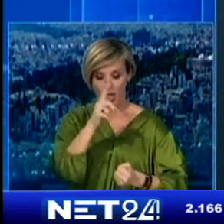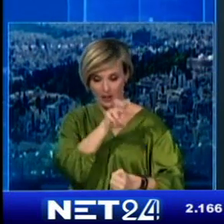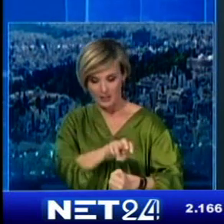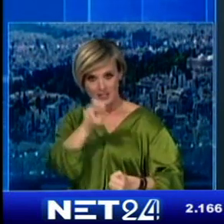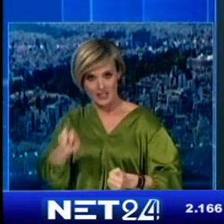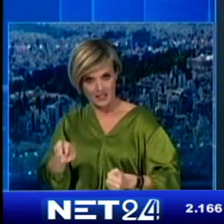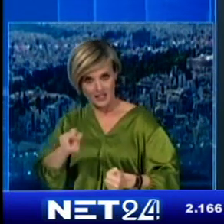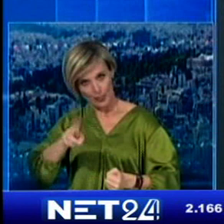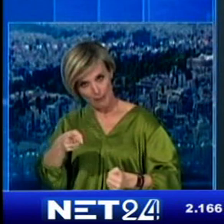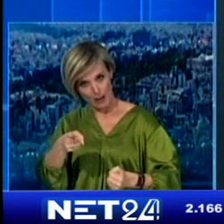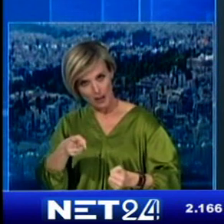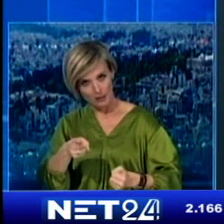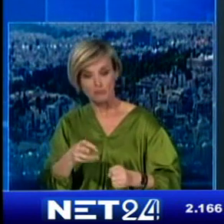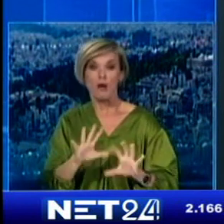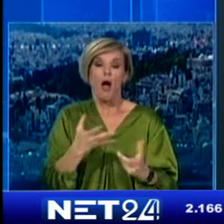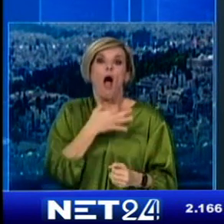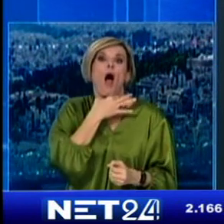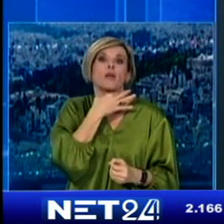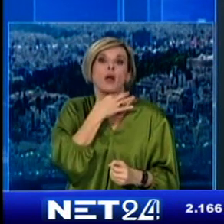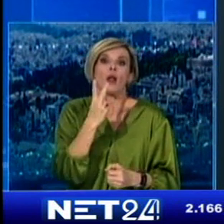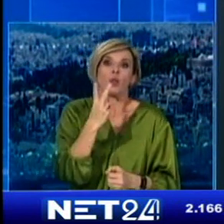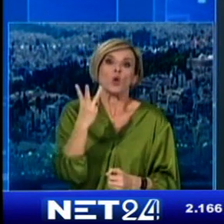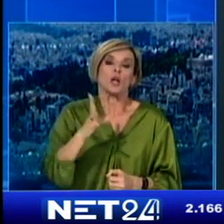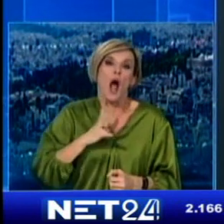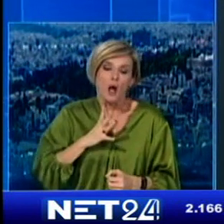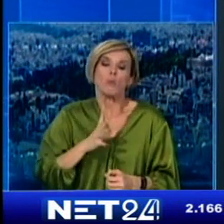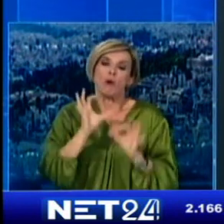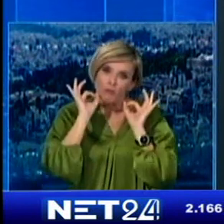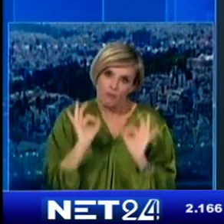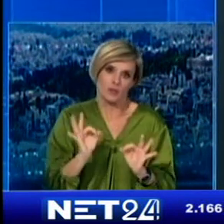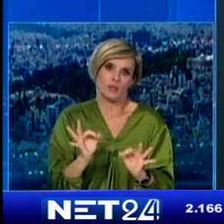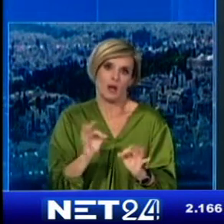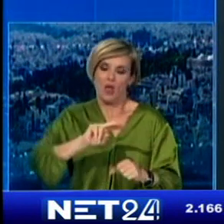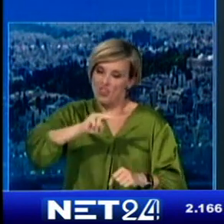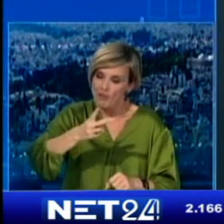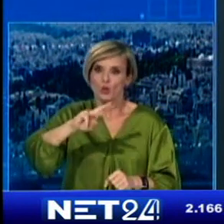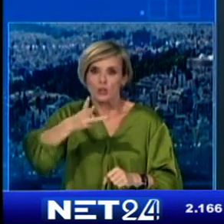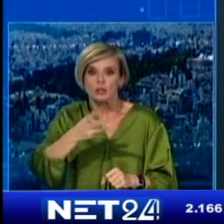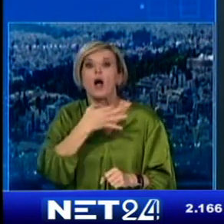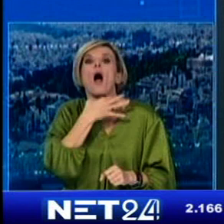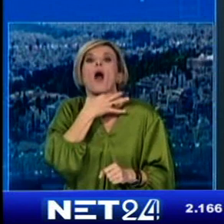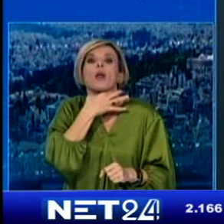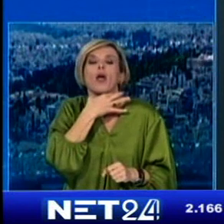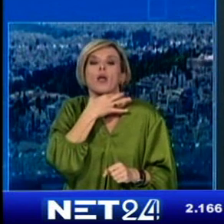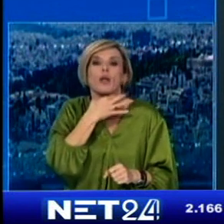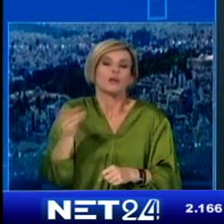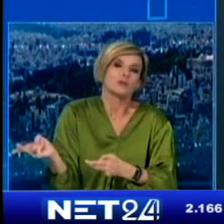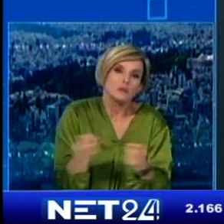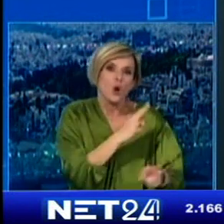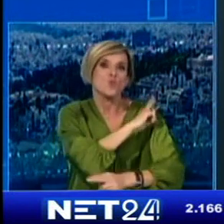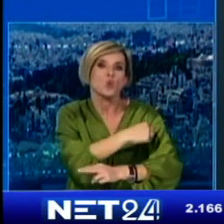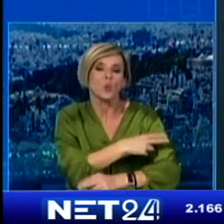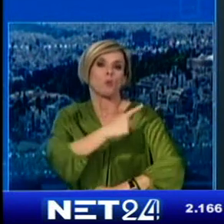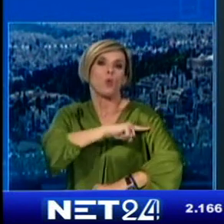οδηγού, προφανώς και δεν ισχύουν σε περιπτώσεις έκτακτης ανάγκης. Επιτρέπεται η μεταφορά και δεύτερο επιβάτη όταν η μετακίνηση γίνεται για